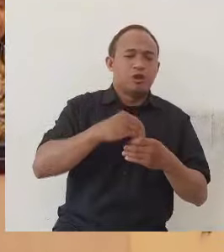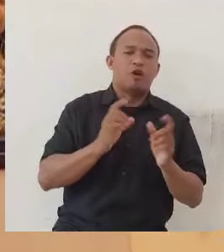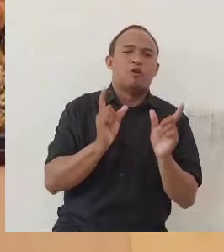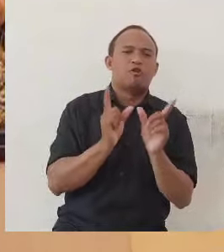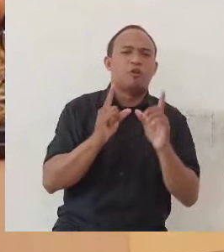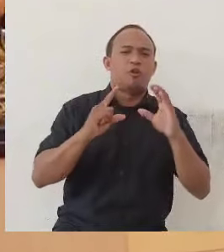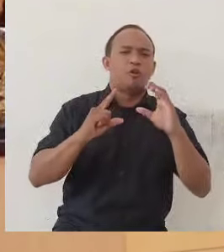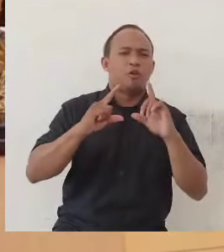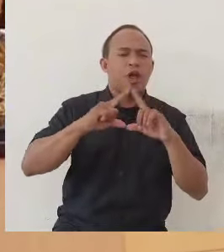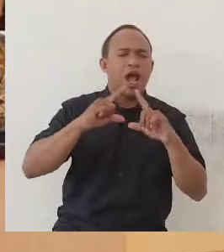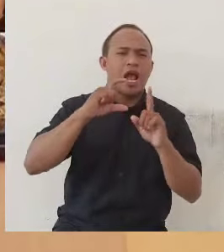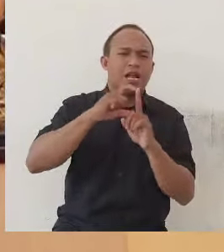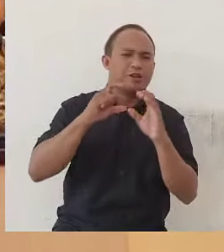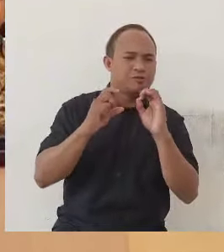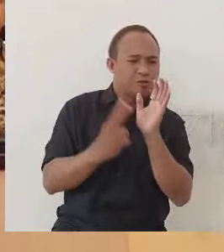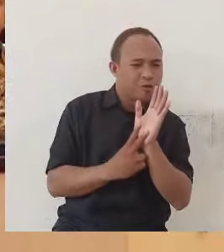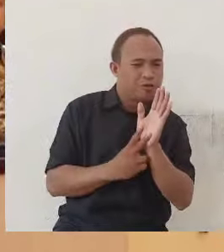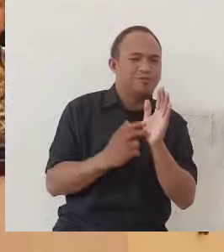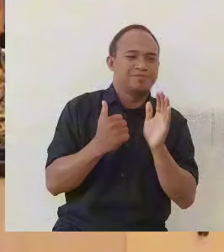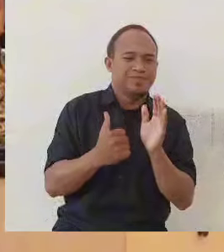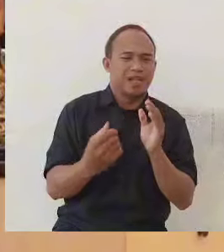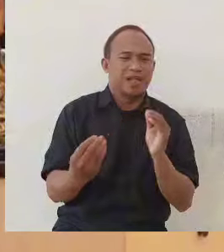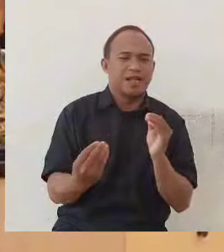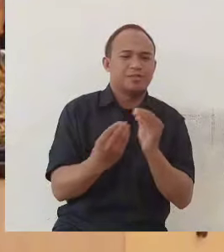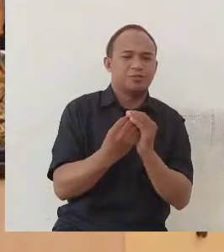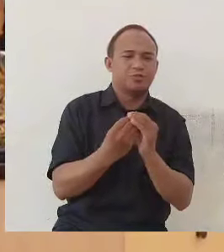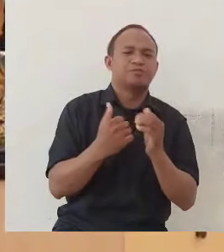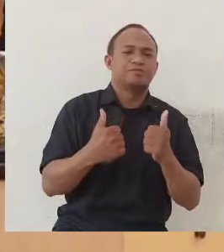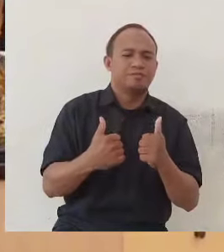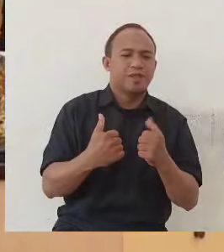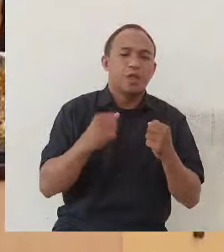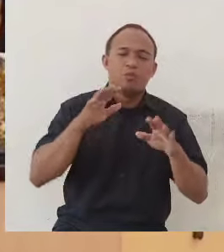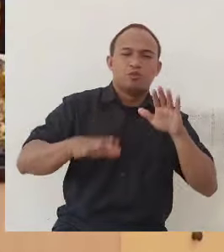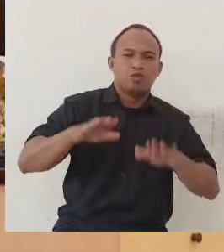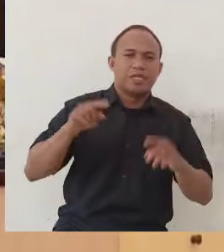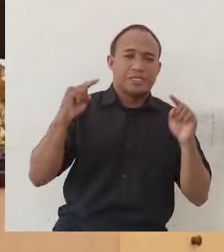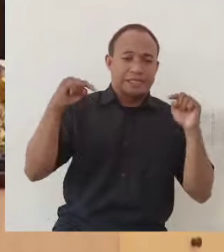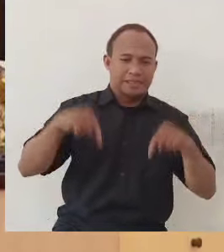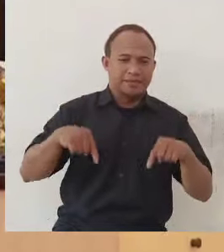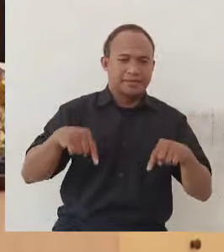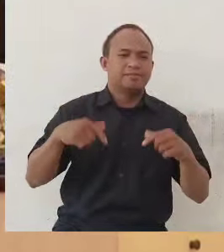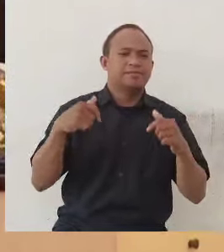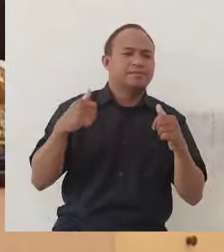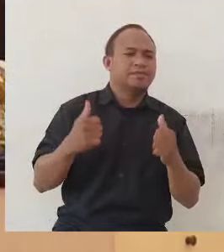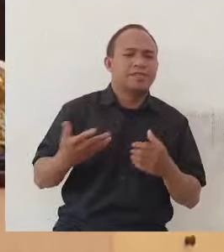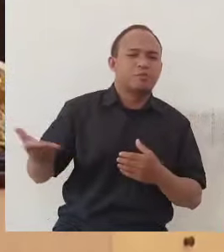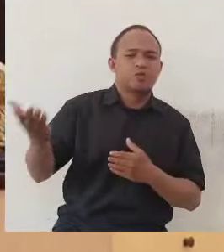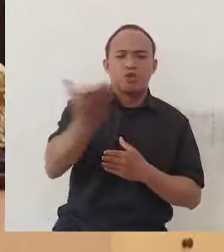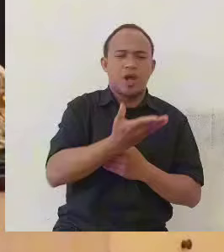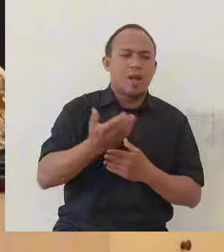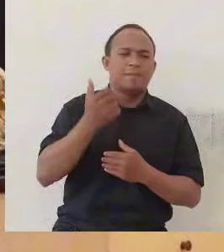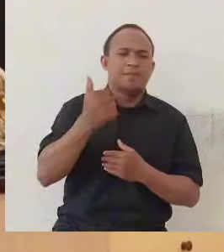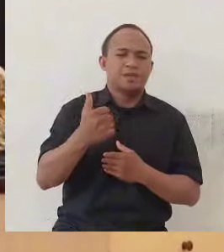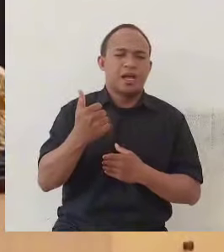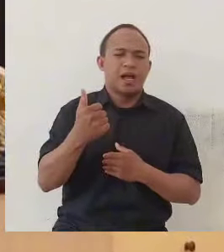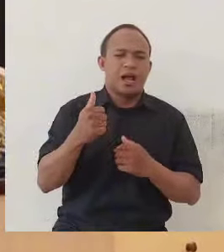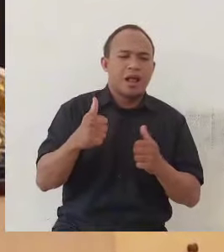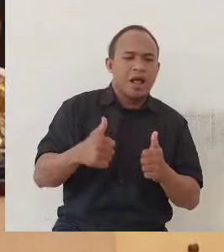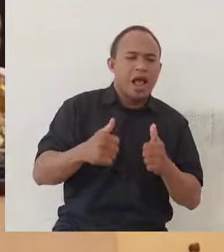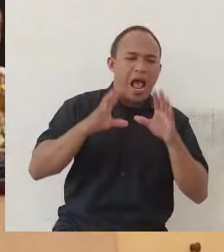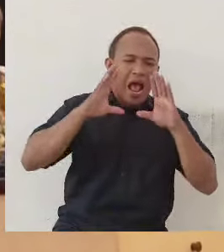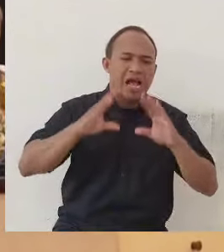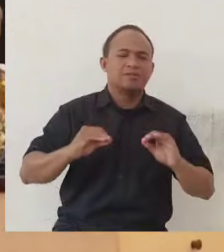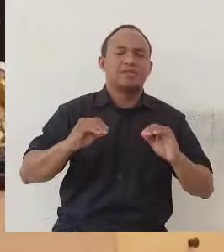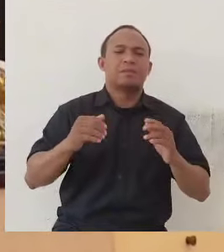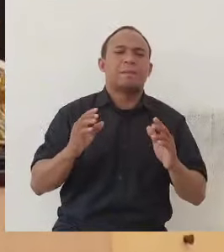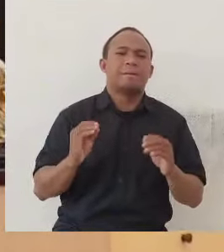dari rencana tindak darurat ini. Saya berharap melalui konsultasi publik ini kita semua nantinya dapat